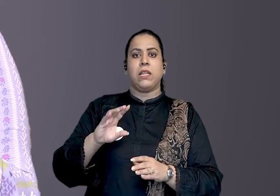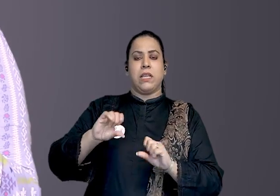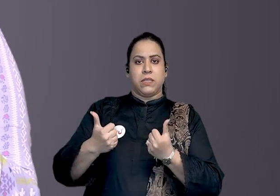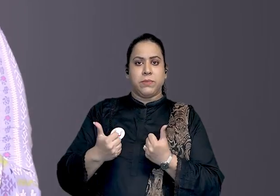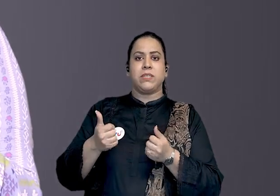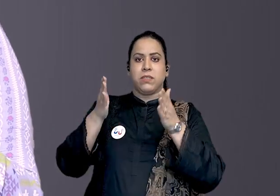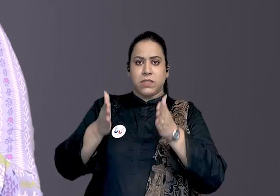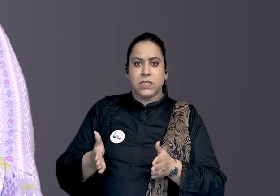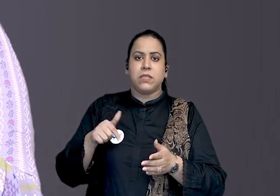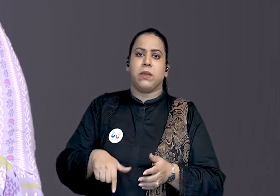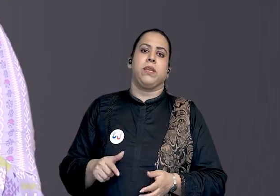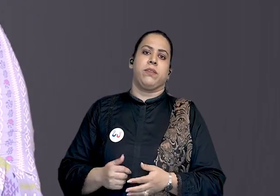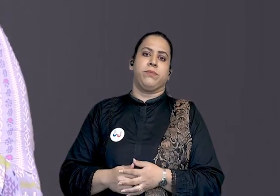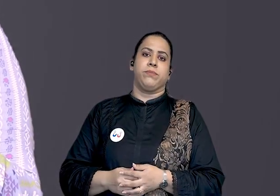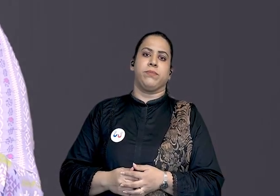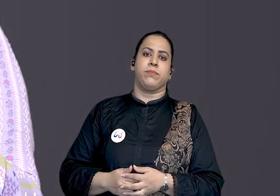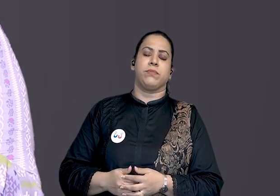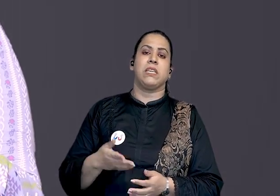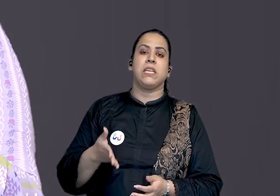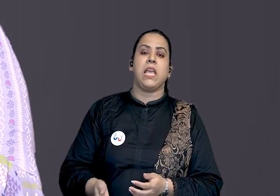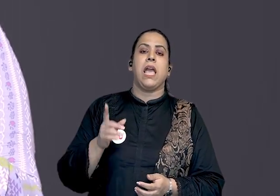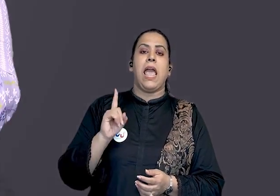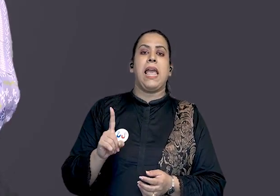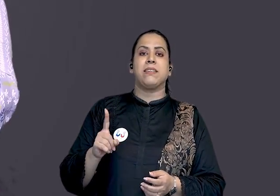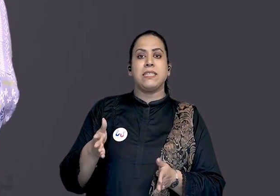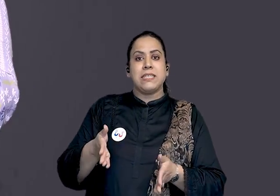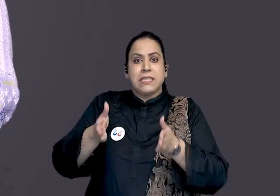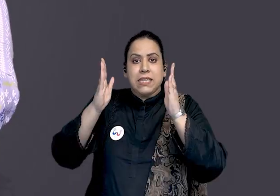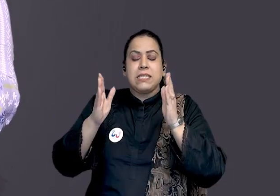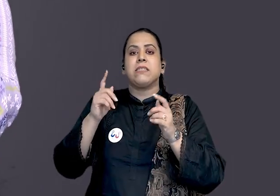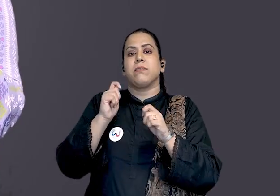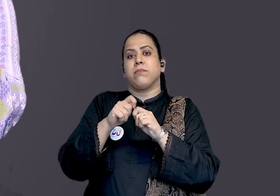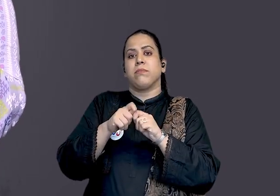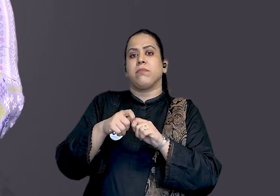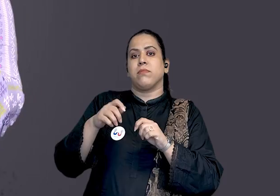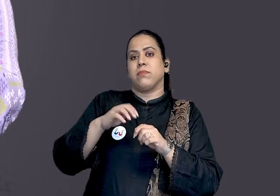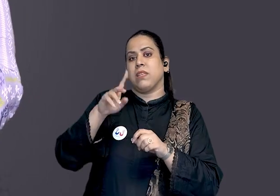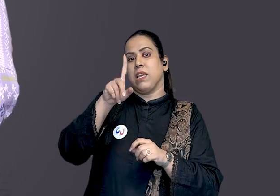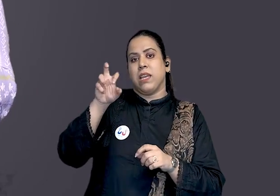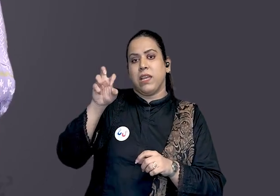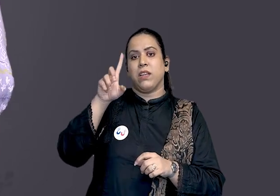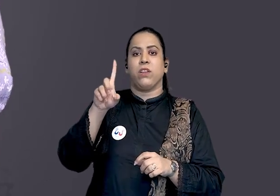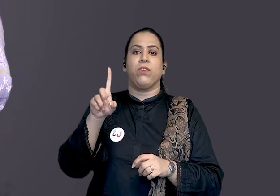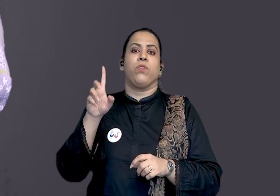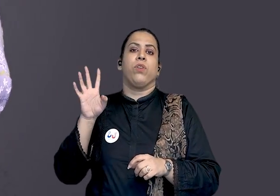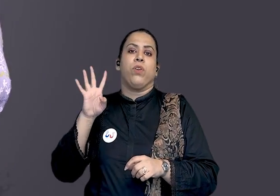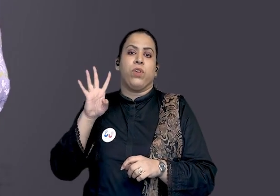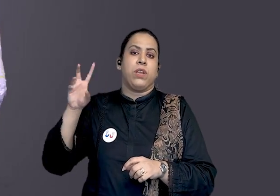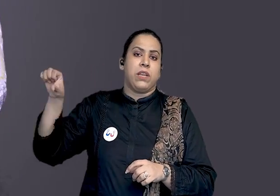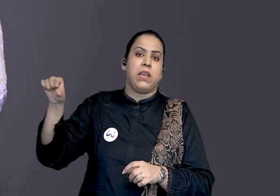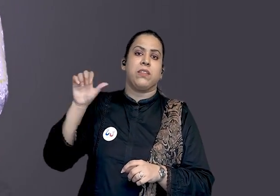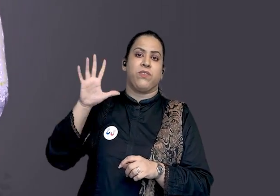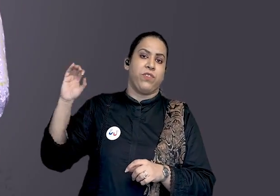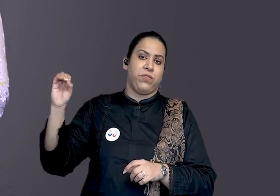اسپیڈ. اور انہی سسٹمس کی وجہ سے دے ور ایبل ٹو کنٹرول دس وار آف انڈیپینڈنس آف